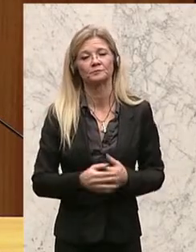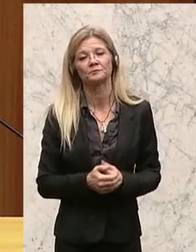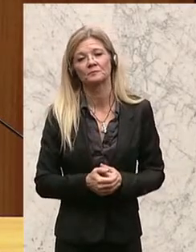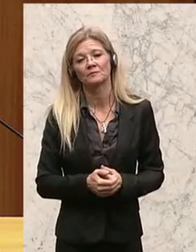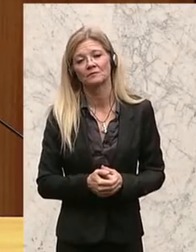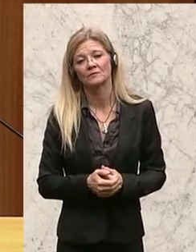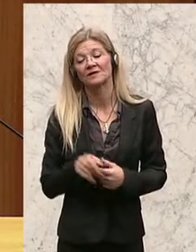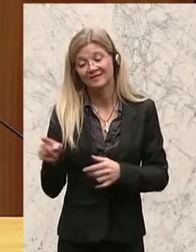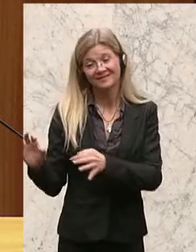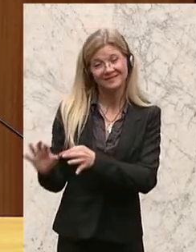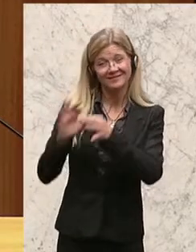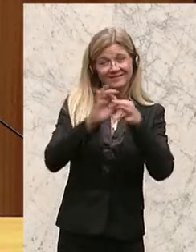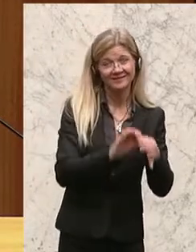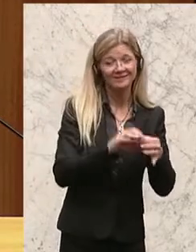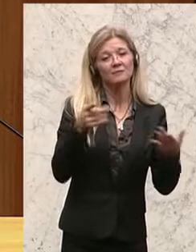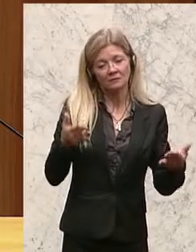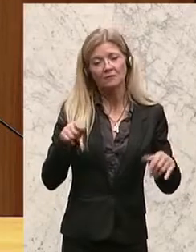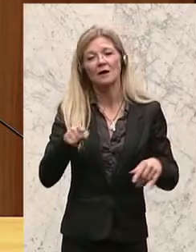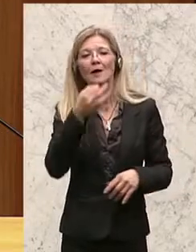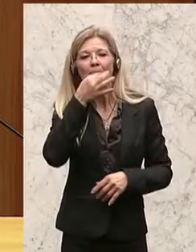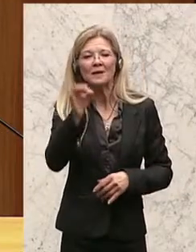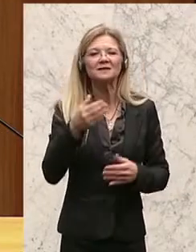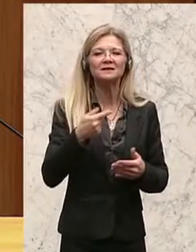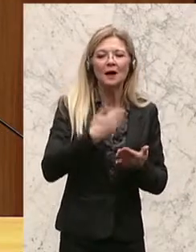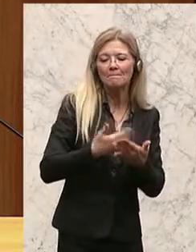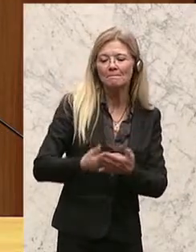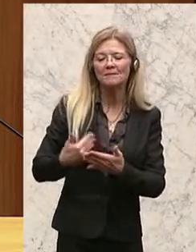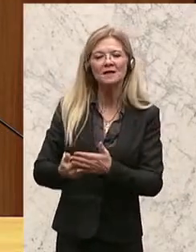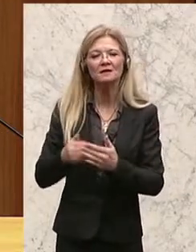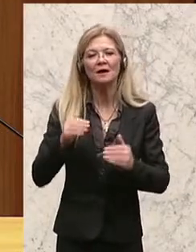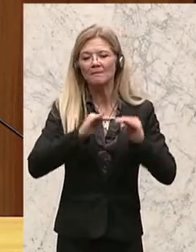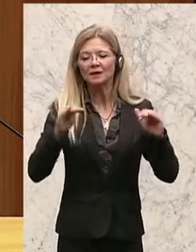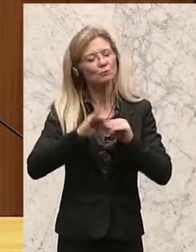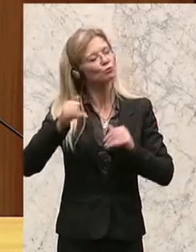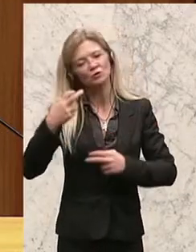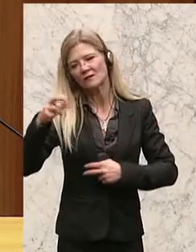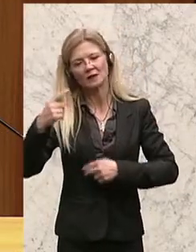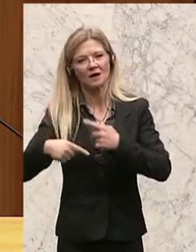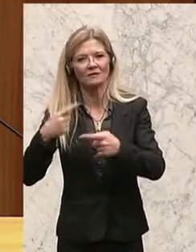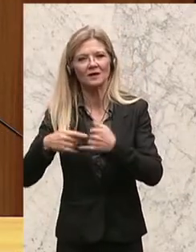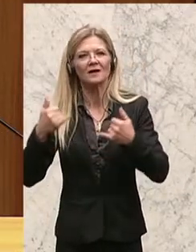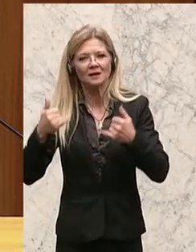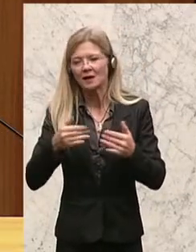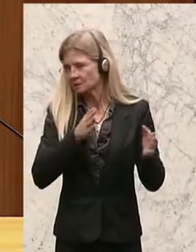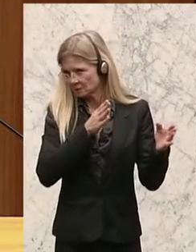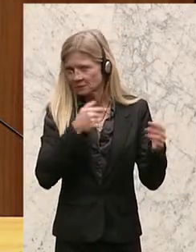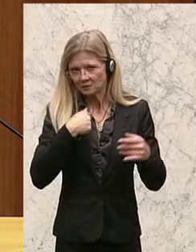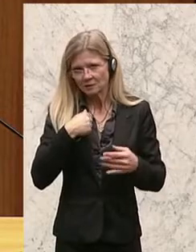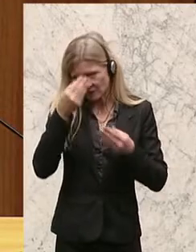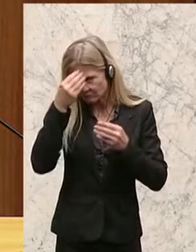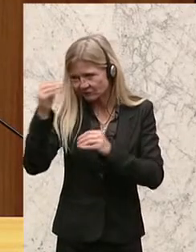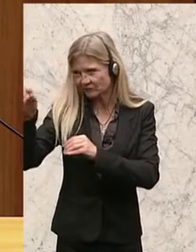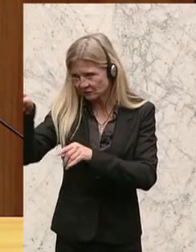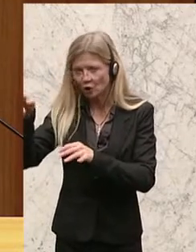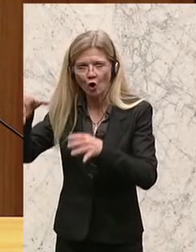dem Zusammenhang ist das sogenannte Bestbieterprinzip auch endlich weiterzuentwickeln, das jetzt in Richtung der ÖVP. Und